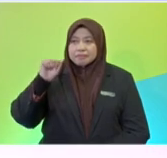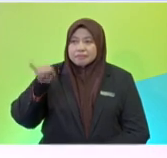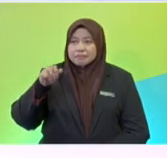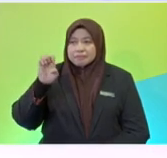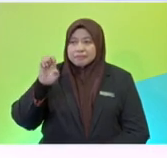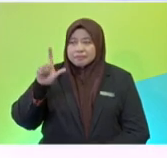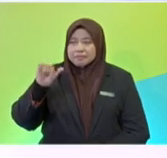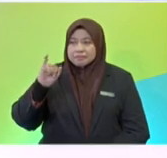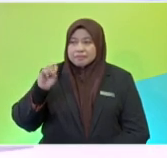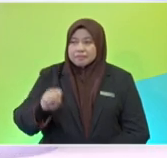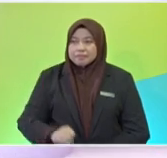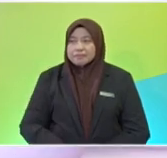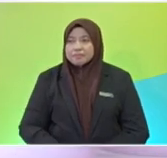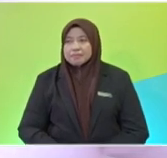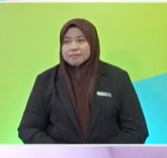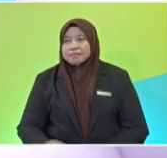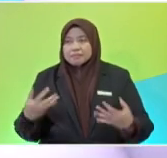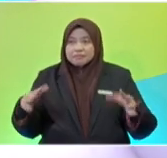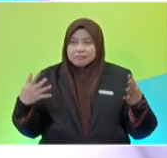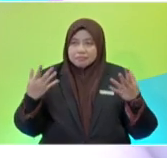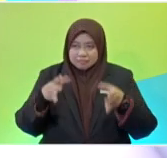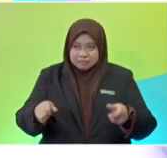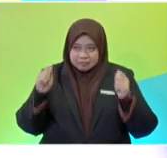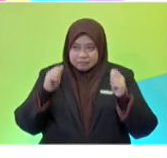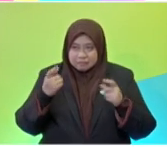tepatnya ada yang datang